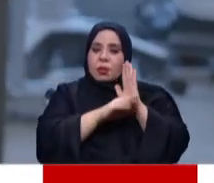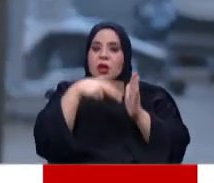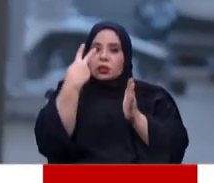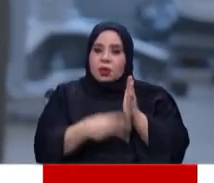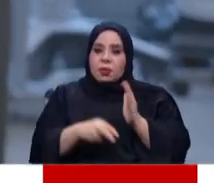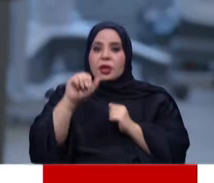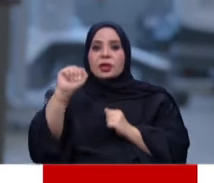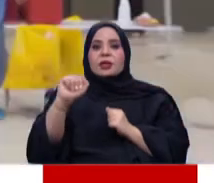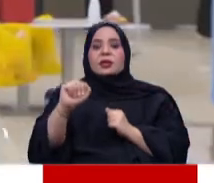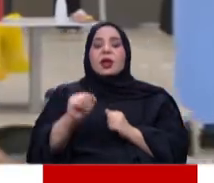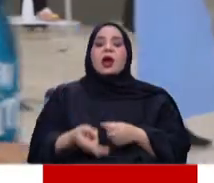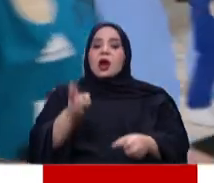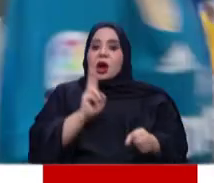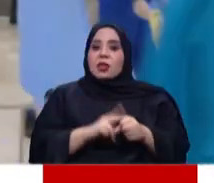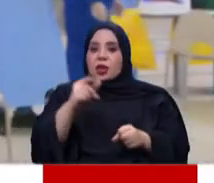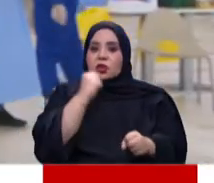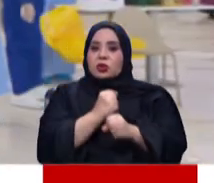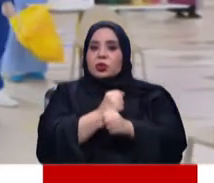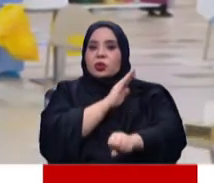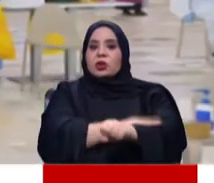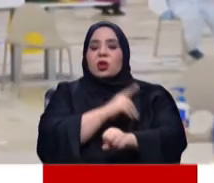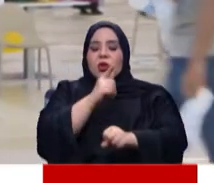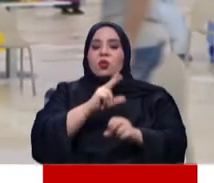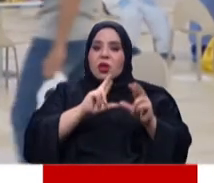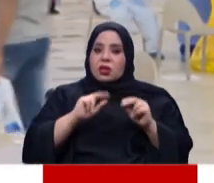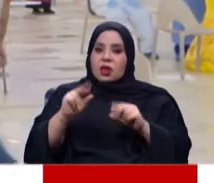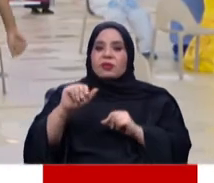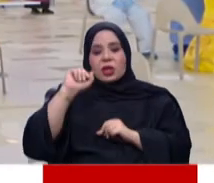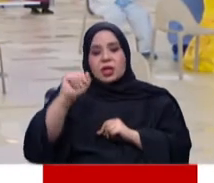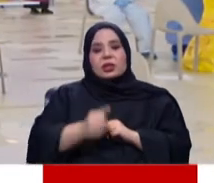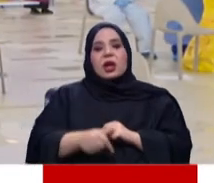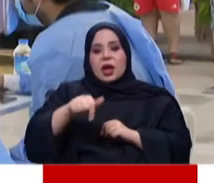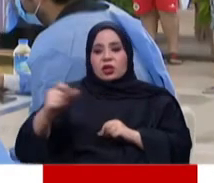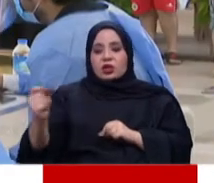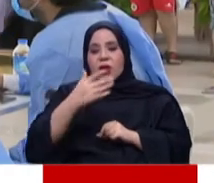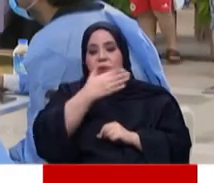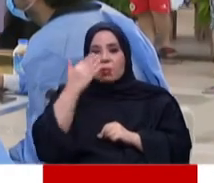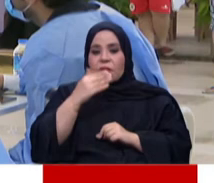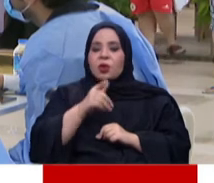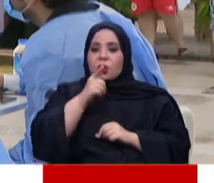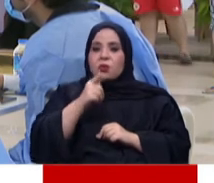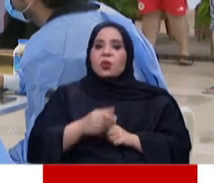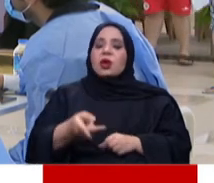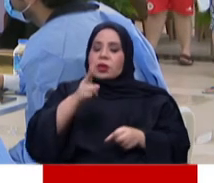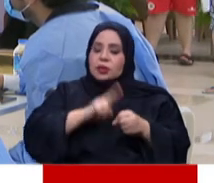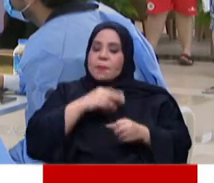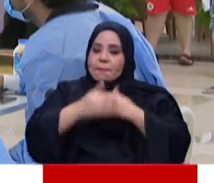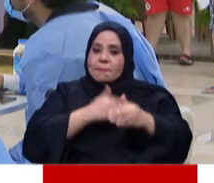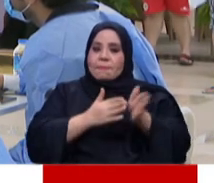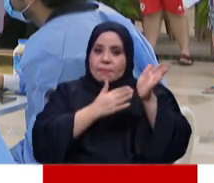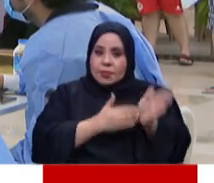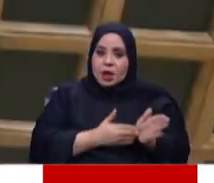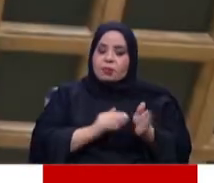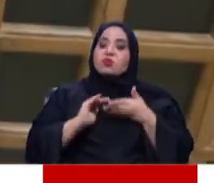المتخذة. وهذه الجهود يجب أن تقابل وبشكل خاص في الشهر الفضيل بمواصلة الالتزام بالإجراءات